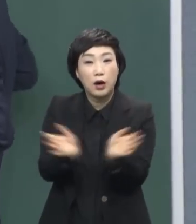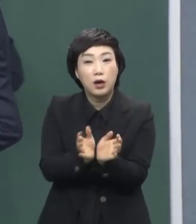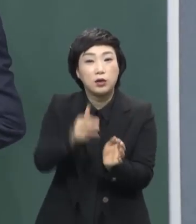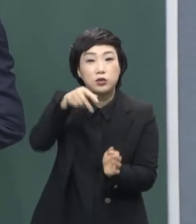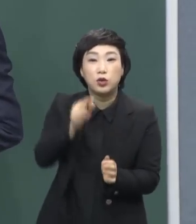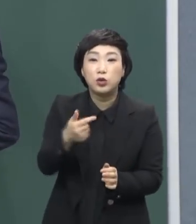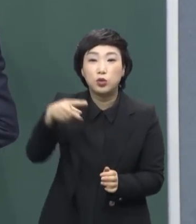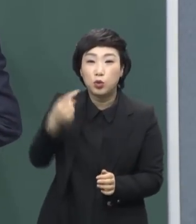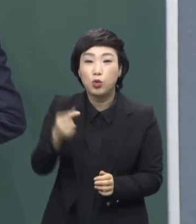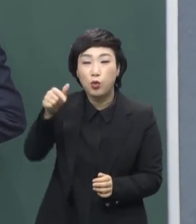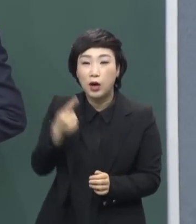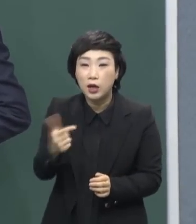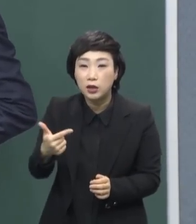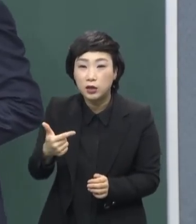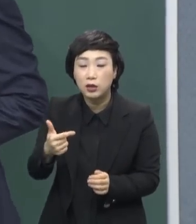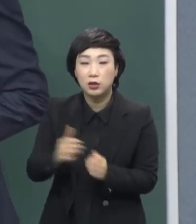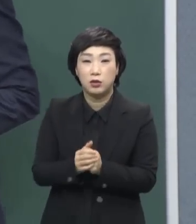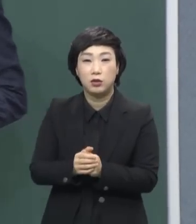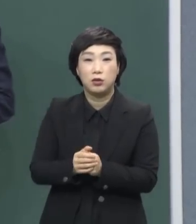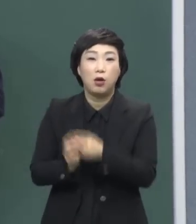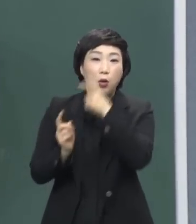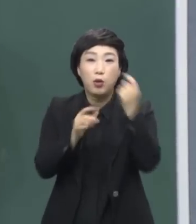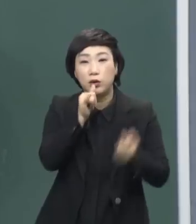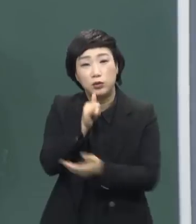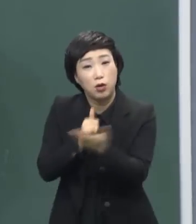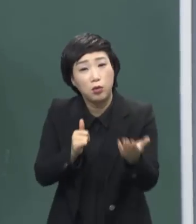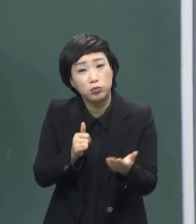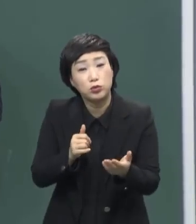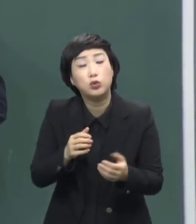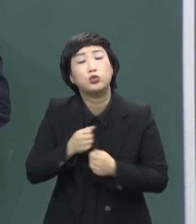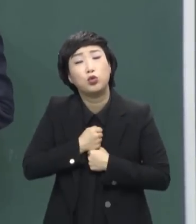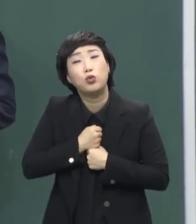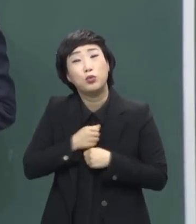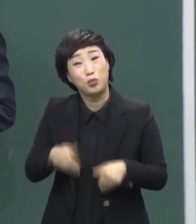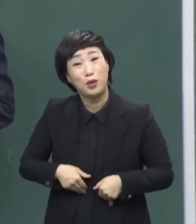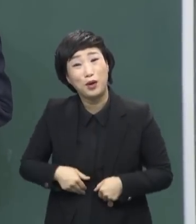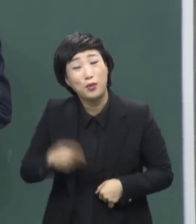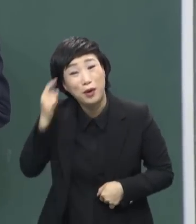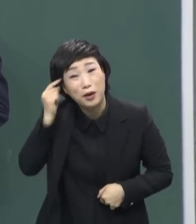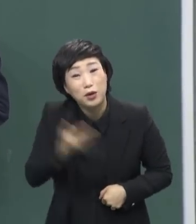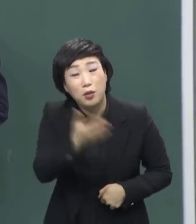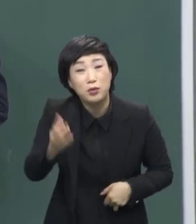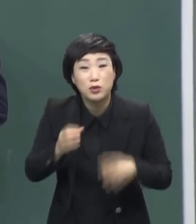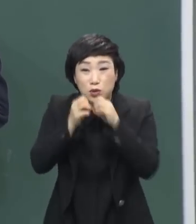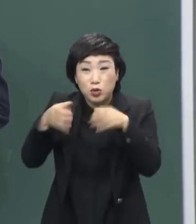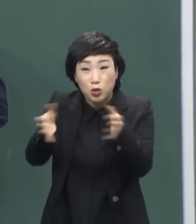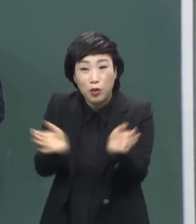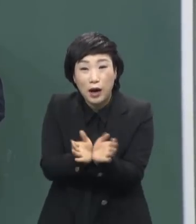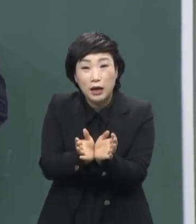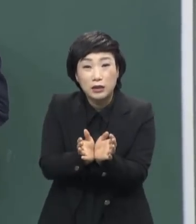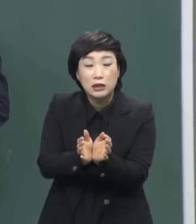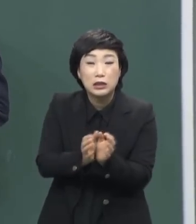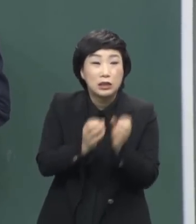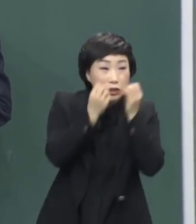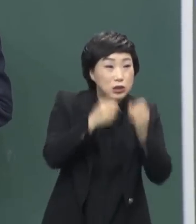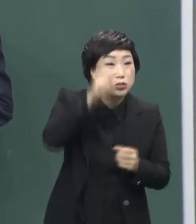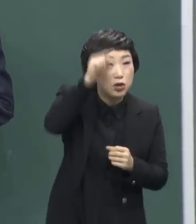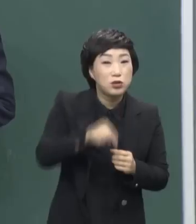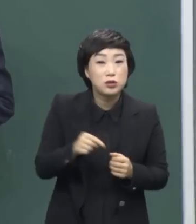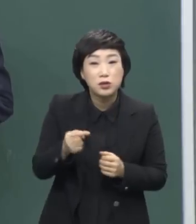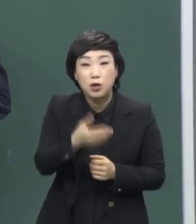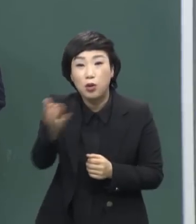전도관. 이런 사람들한테 가는 거요. 여러분들이 잘 아시다시피 전도관 신천지는 거의